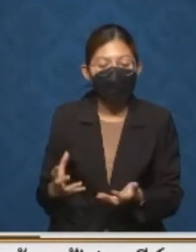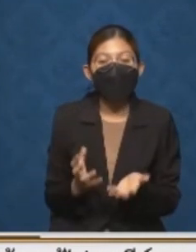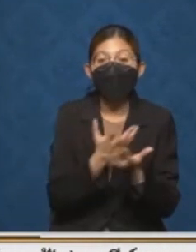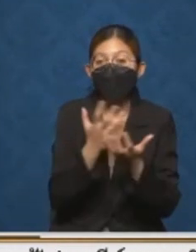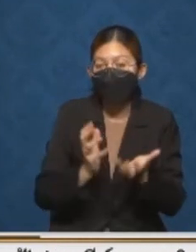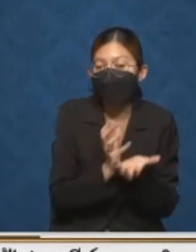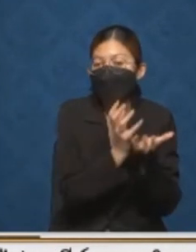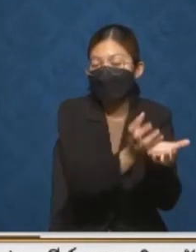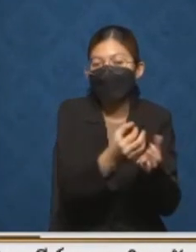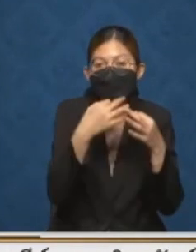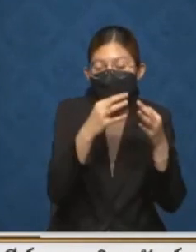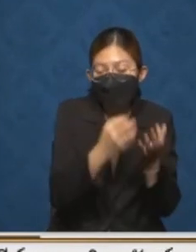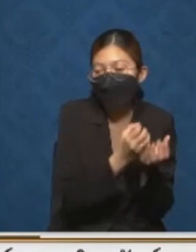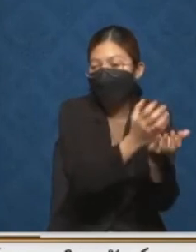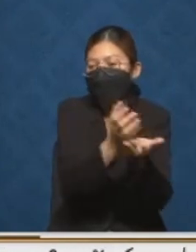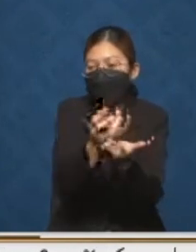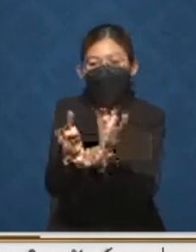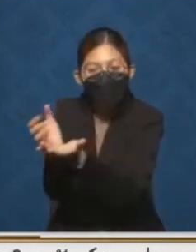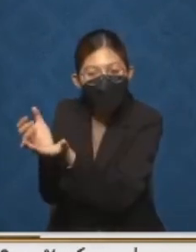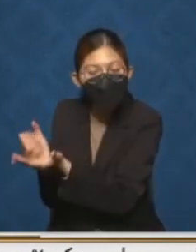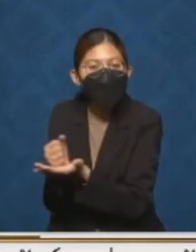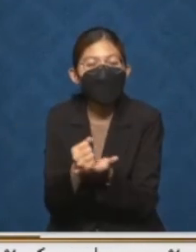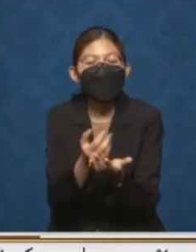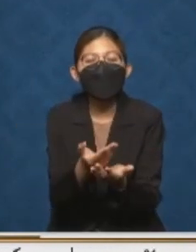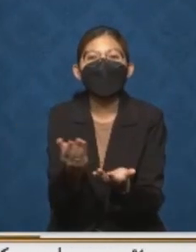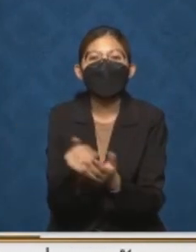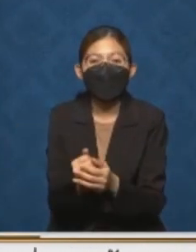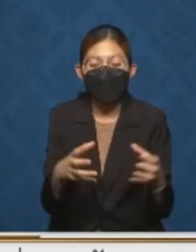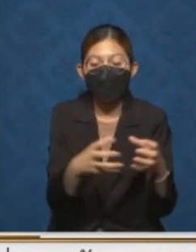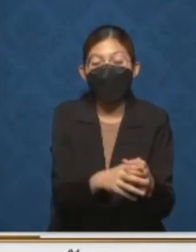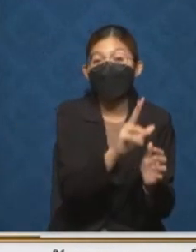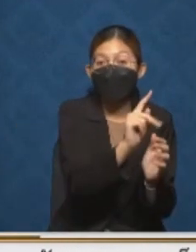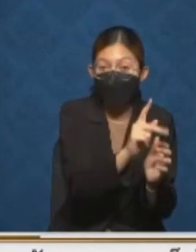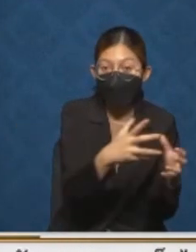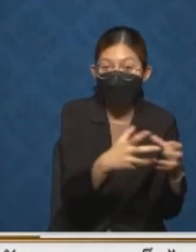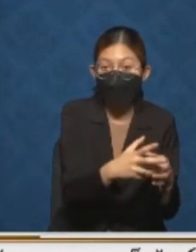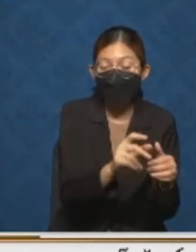าง เอาสบันเท่าทกขไปให้กับพี่น้องประชาชนต